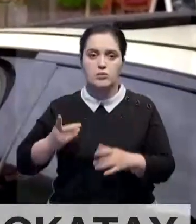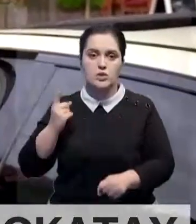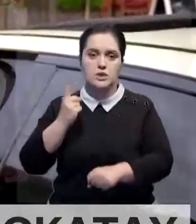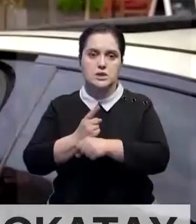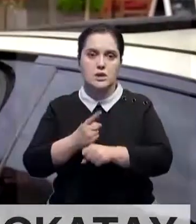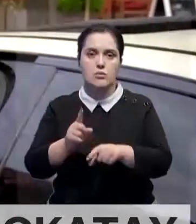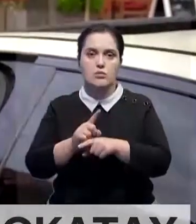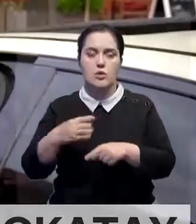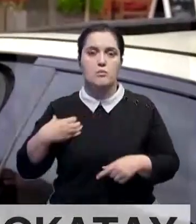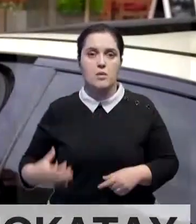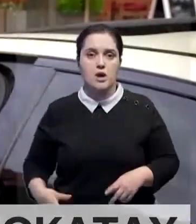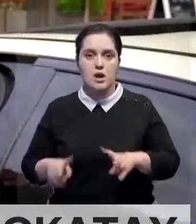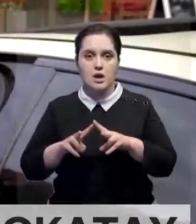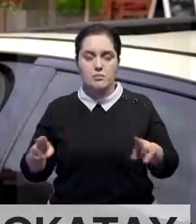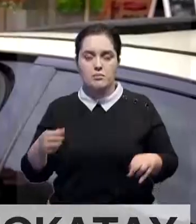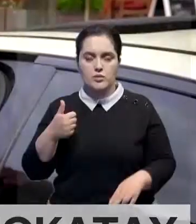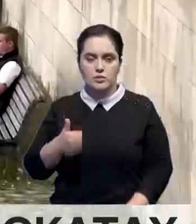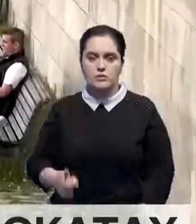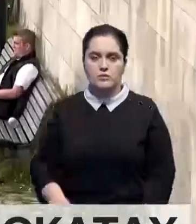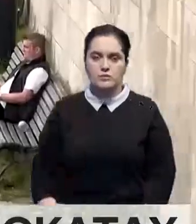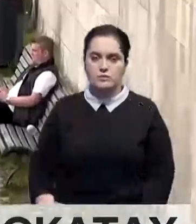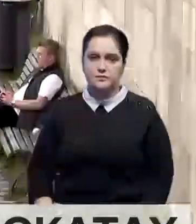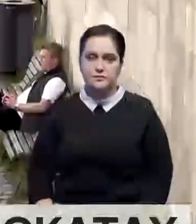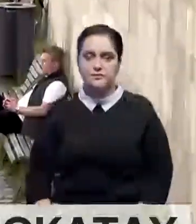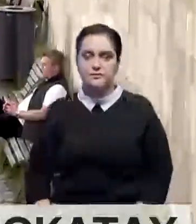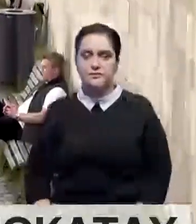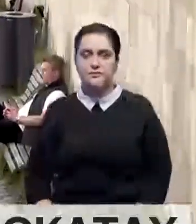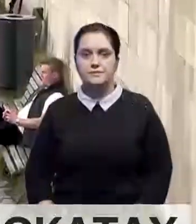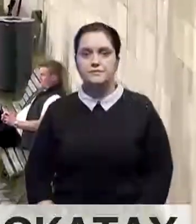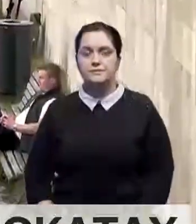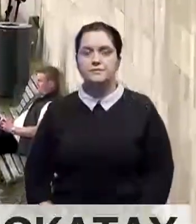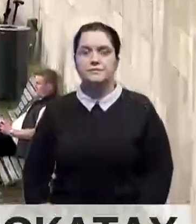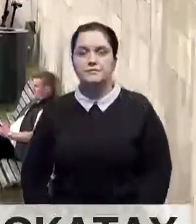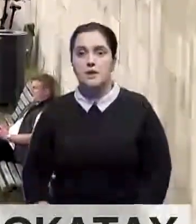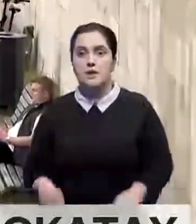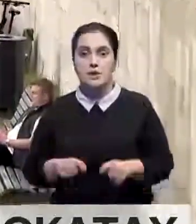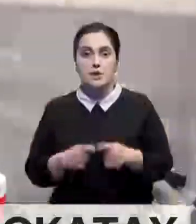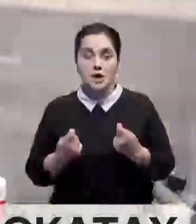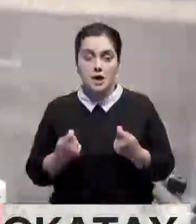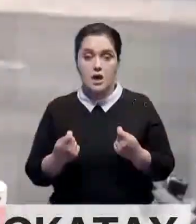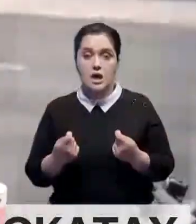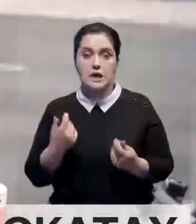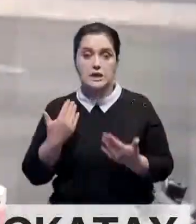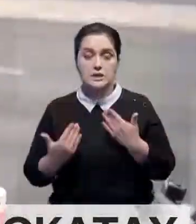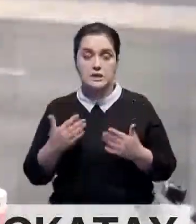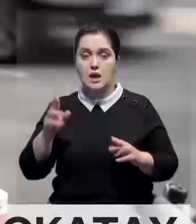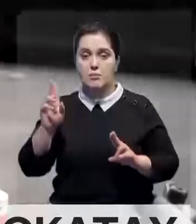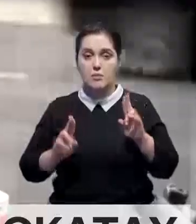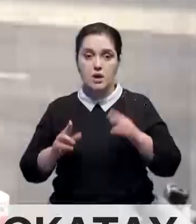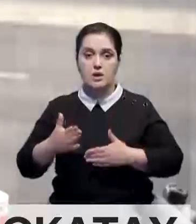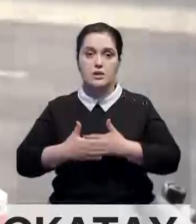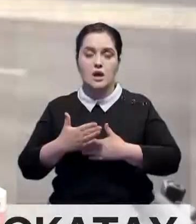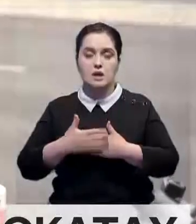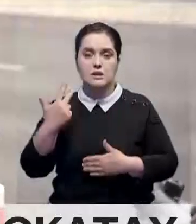их, как в Париже, было бы хорошей инициативой. Нарушителей закон не щадит. За езду по тротуарам могут наказать до